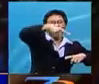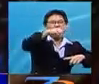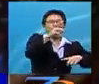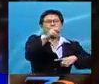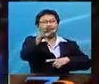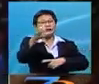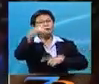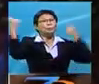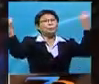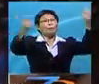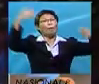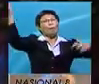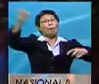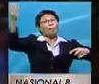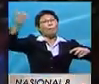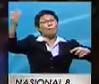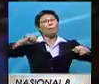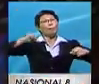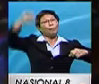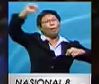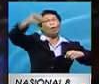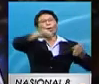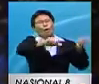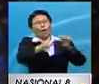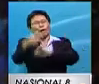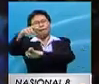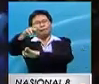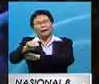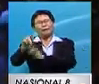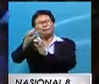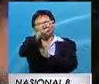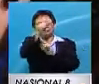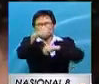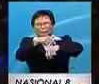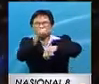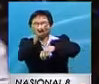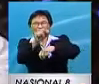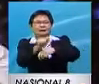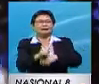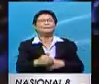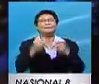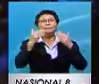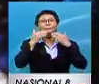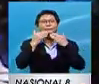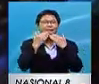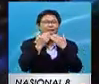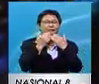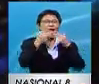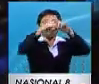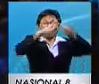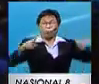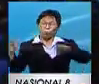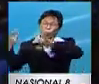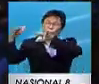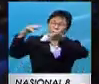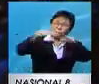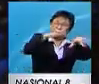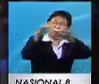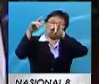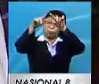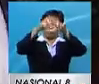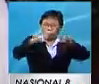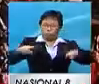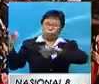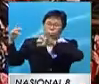sempena penyampaian amanat kemerdekaan yang akan disampaikan oleh Perdana Menteri sebentar saja lagi. Alhamdulillah, Dewan semakin ramai dipenuhi dengan